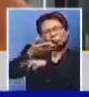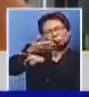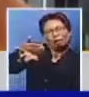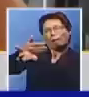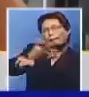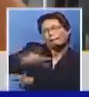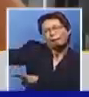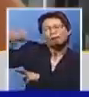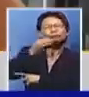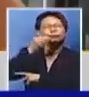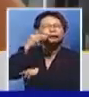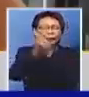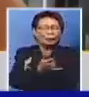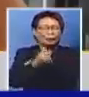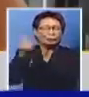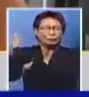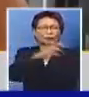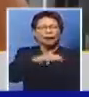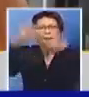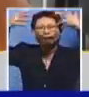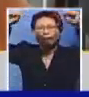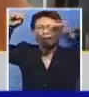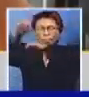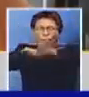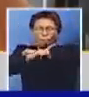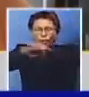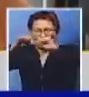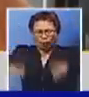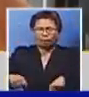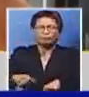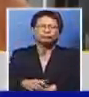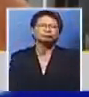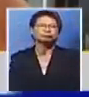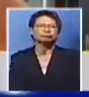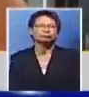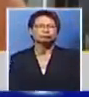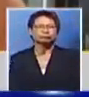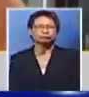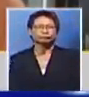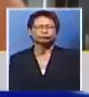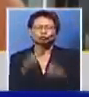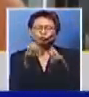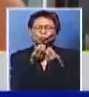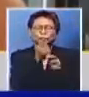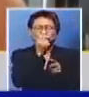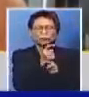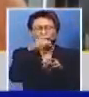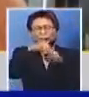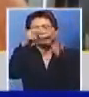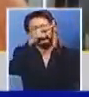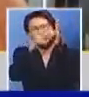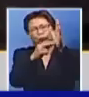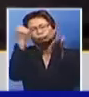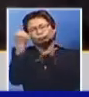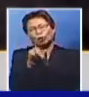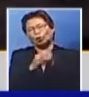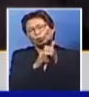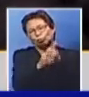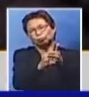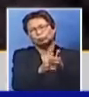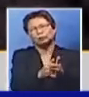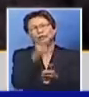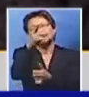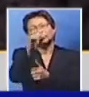dan majikan boleh dikompaun lah mengikut kadar yang ditetapkan dalam peraturan Imigresen.